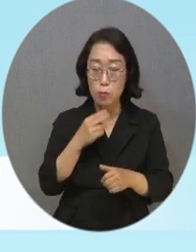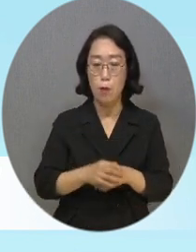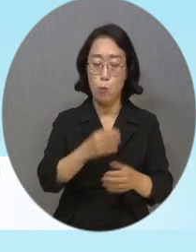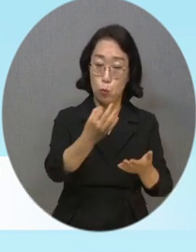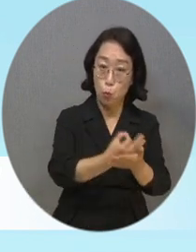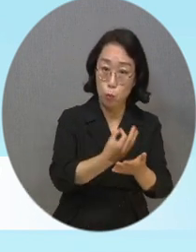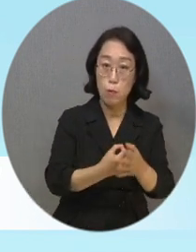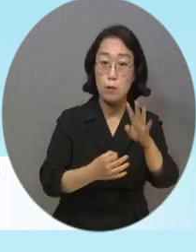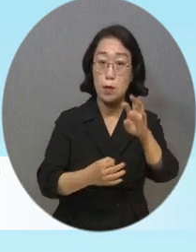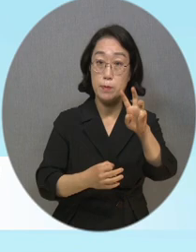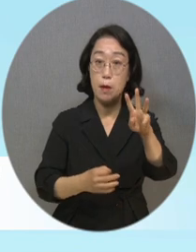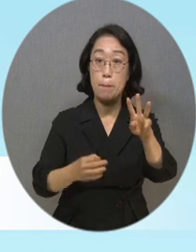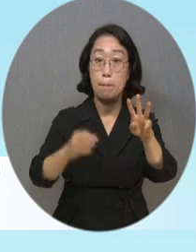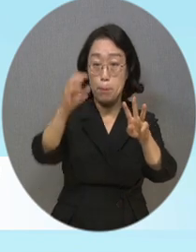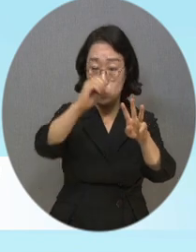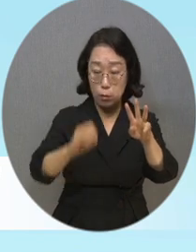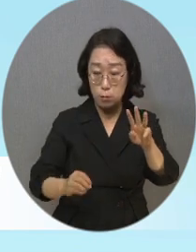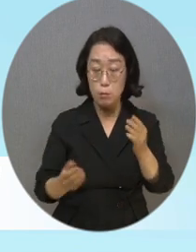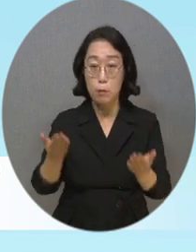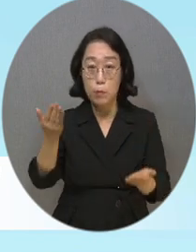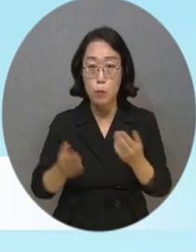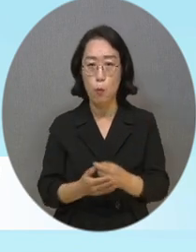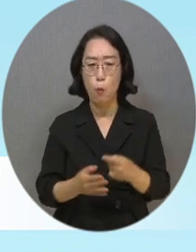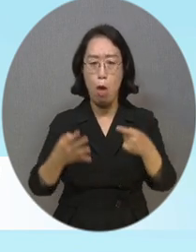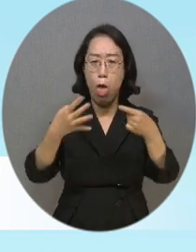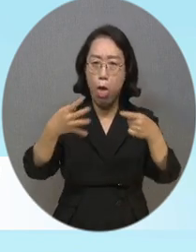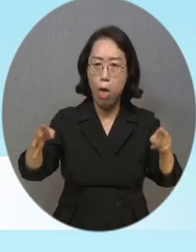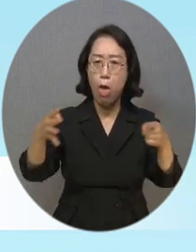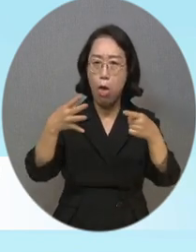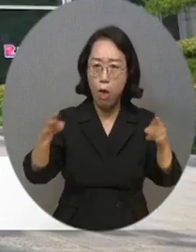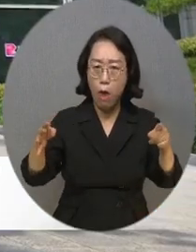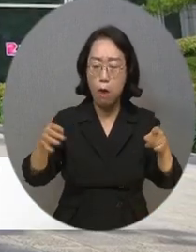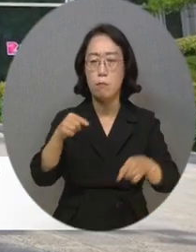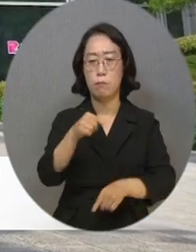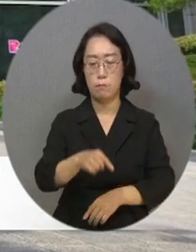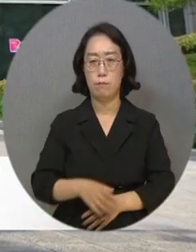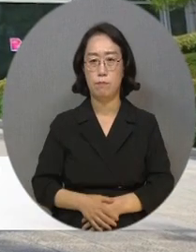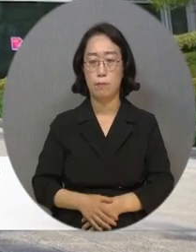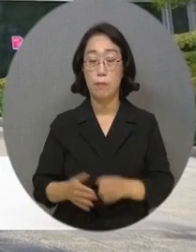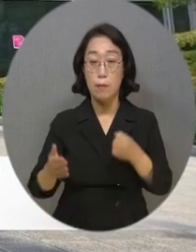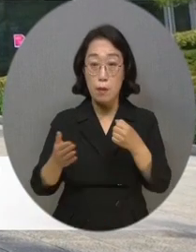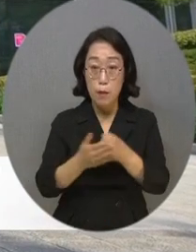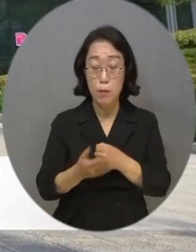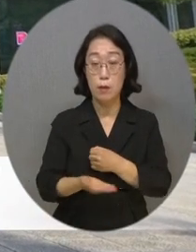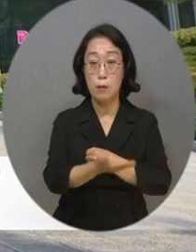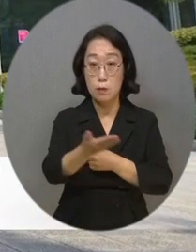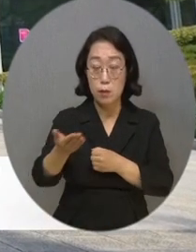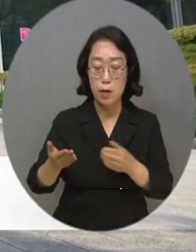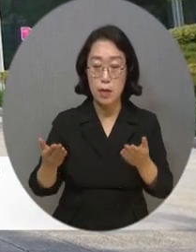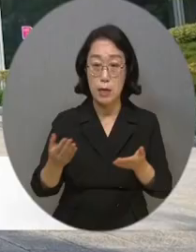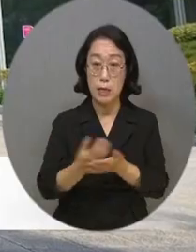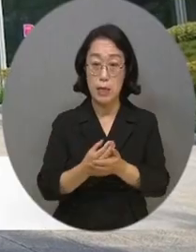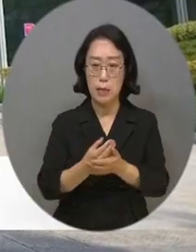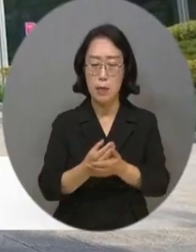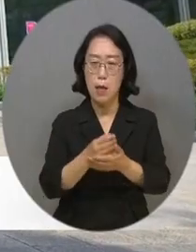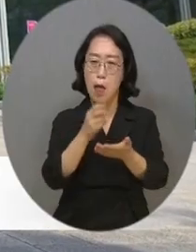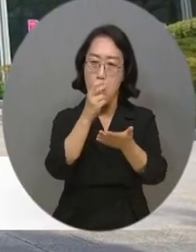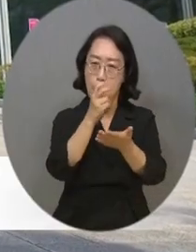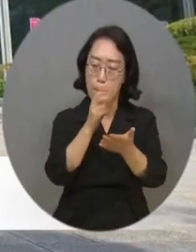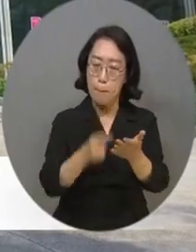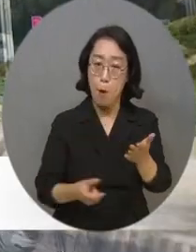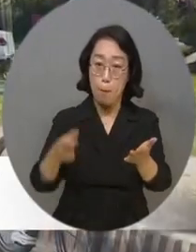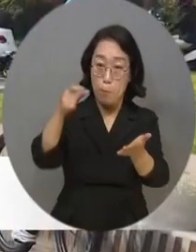인구비종이 43%인 것과 비교하면 4배 넘게 차이납니다 그러면서 이들은 근로소득 산입유예제도나